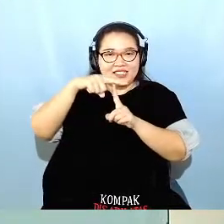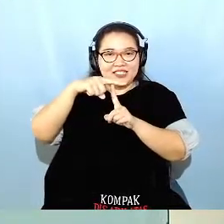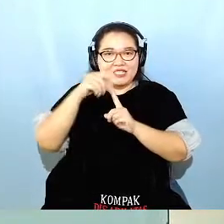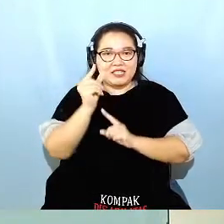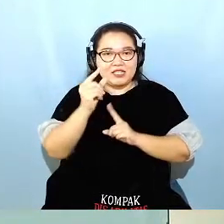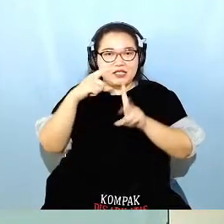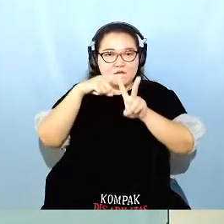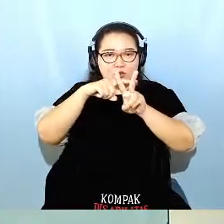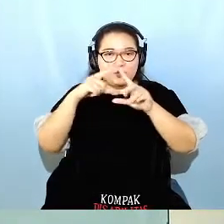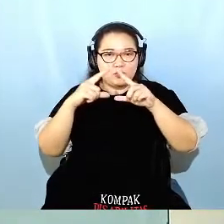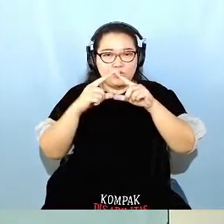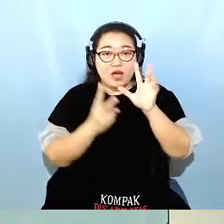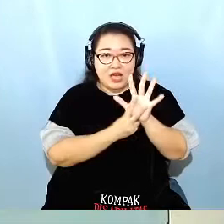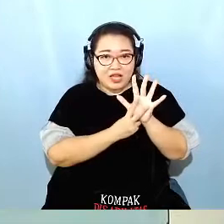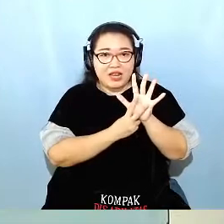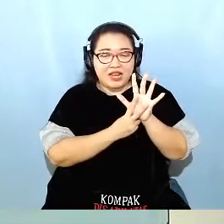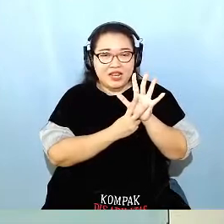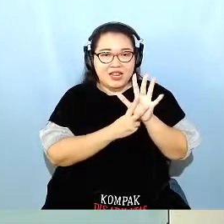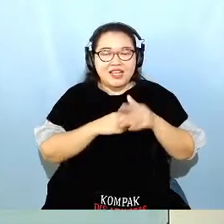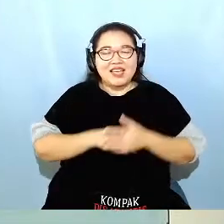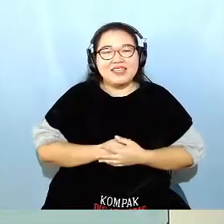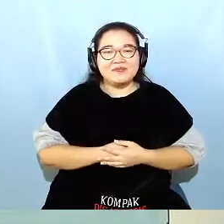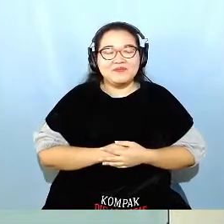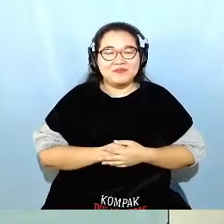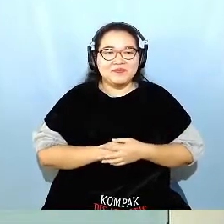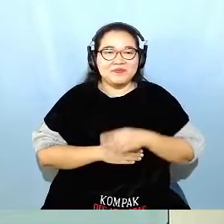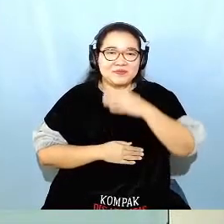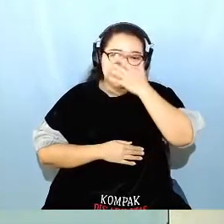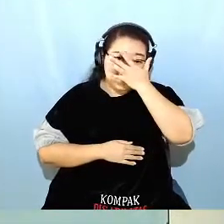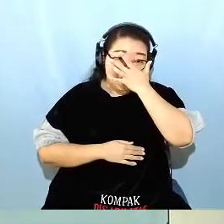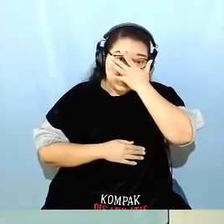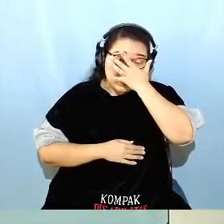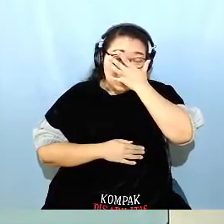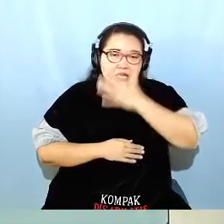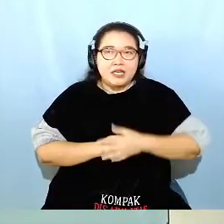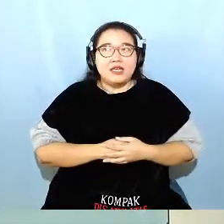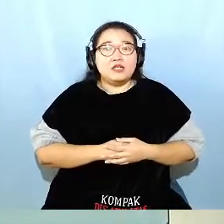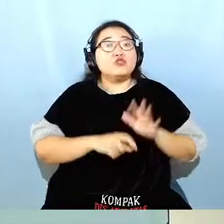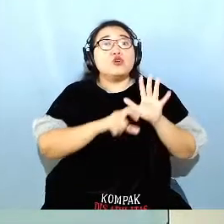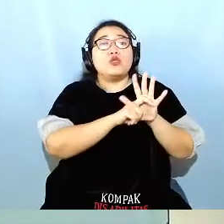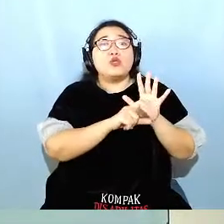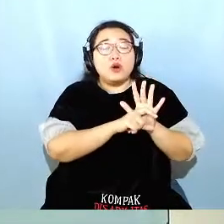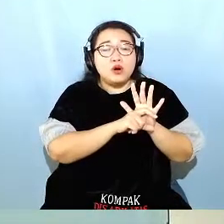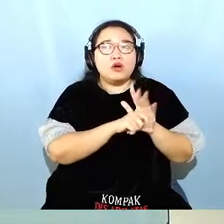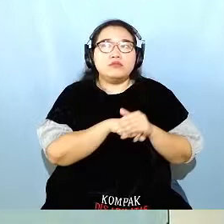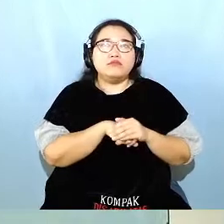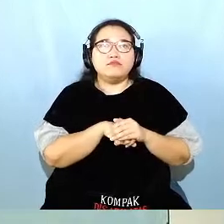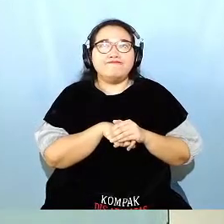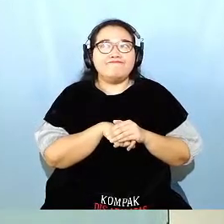Saya tanya ini yang penting juga. Bapak Ibu sebagai keluarga masih doa bersama di rumah?